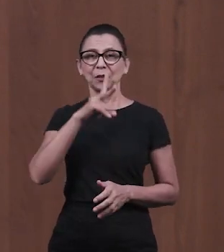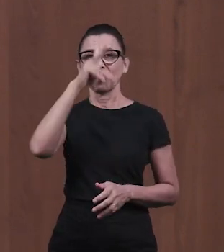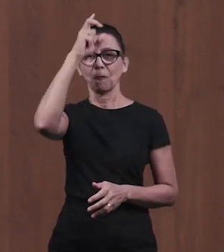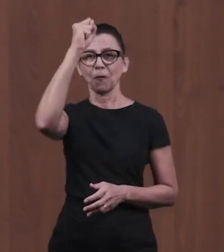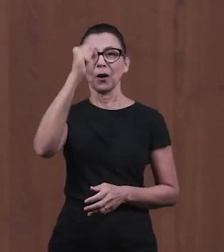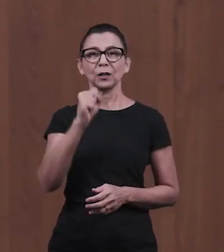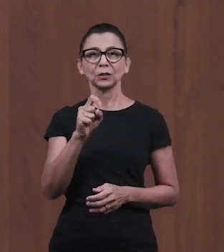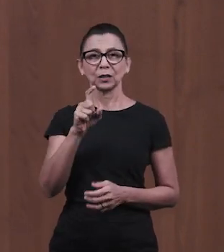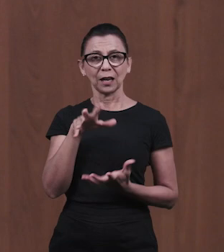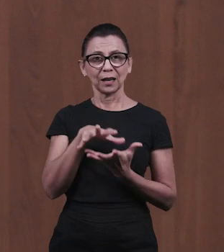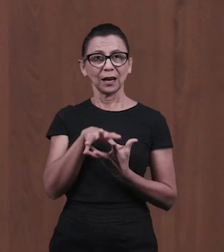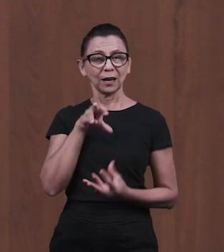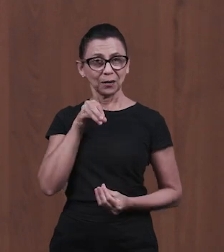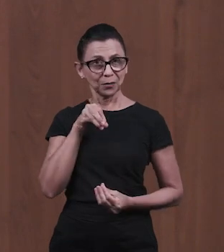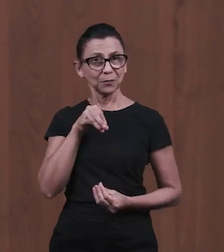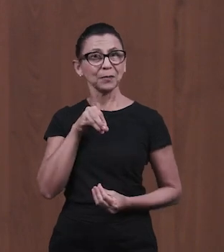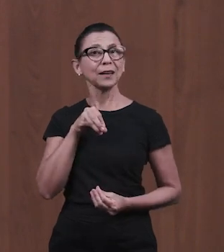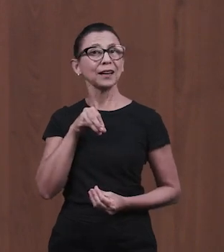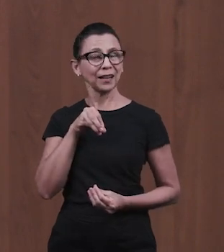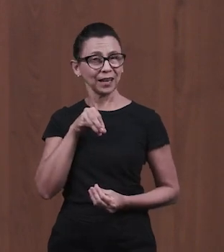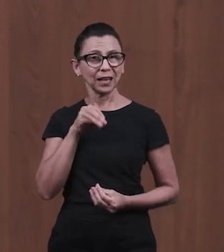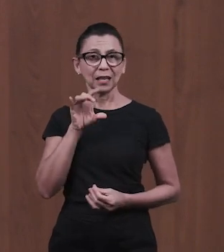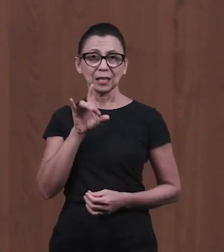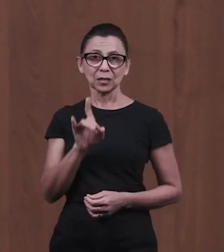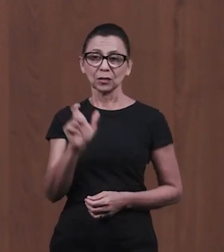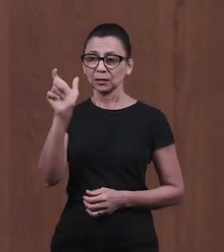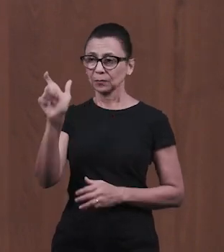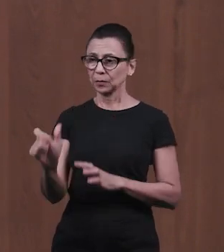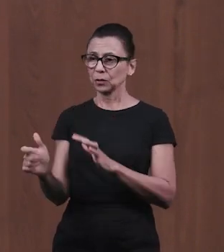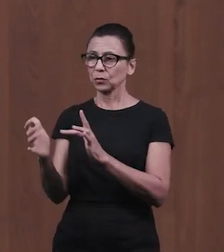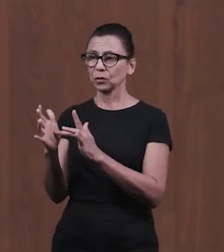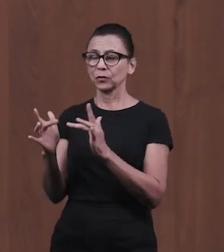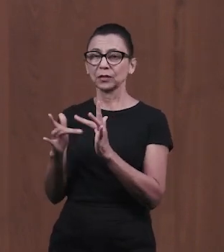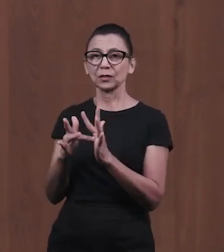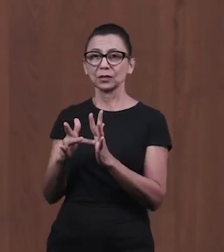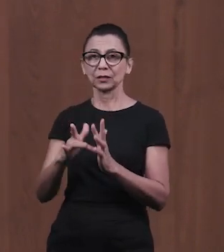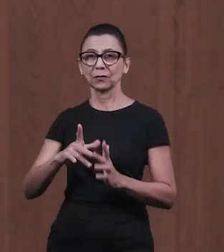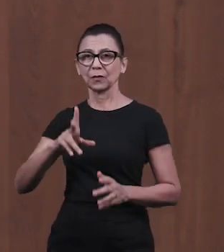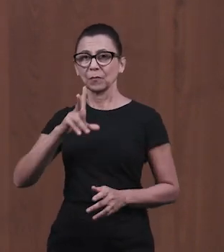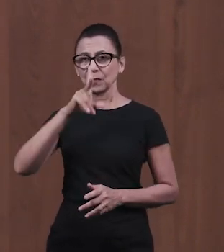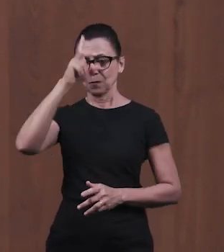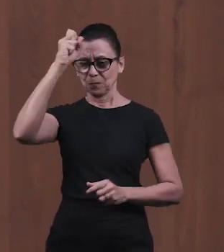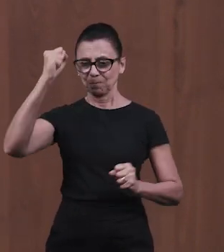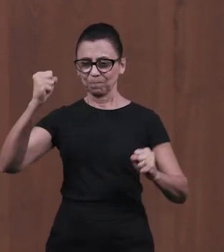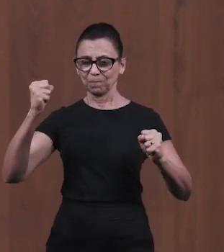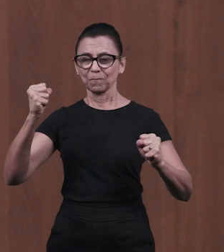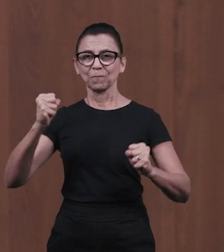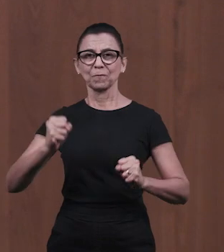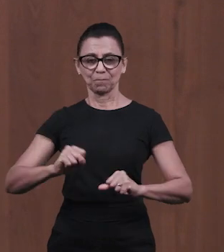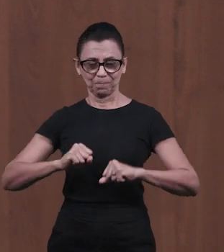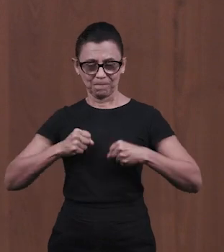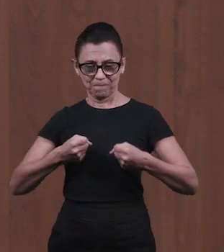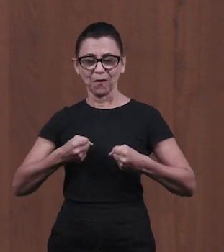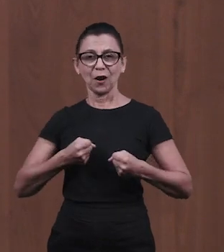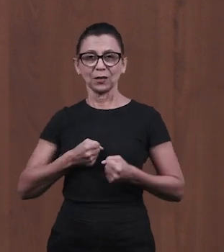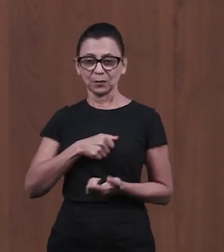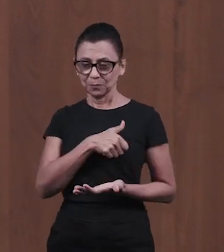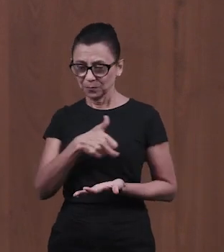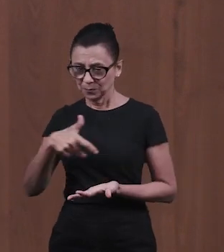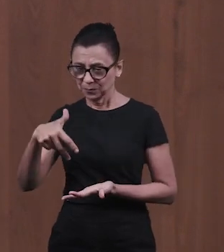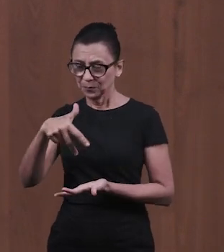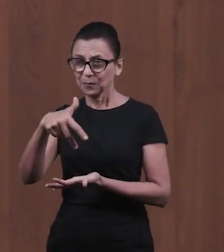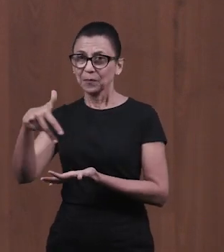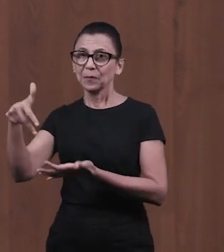хорошая, плотная еда для нашей души. Лишь благодаря Иисусу мы будем силен, чтобы продолжать идти по